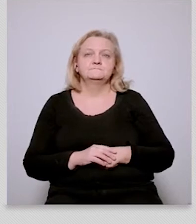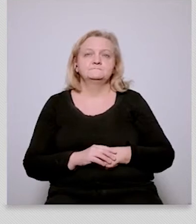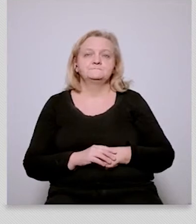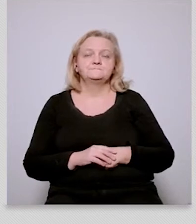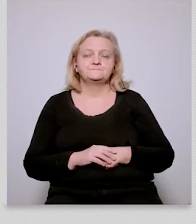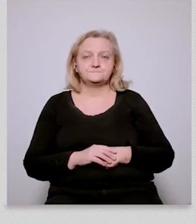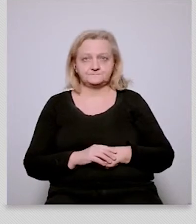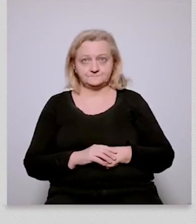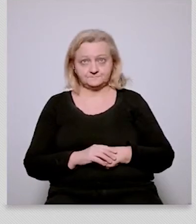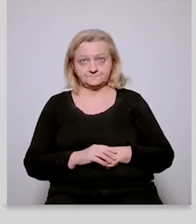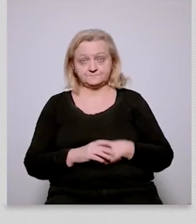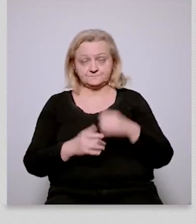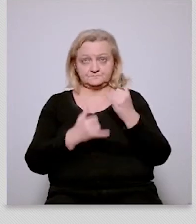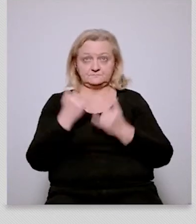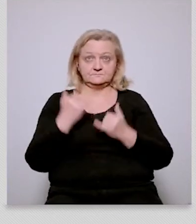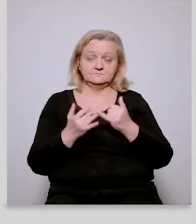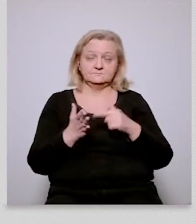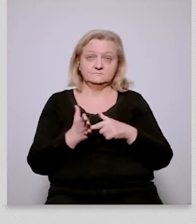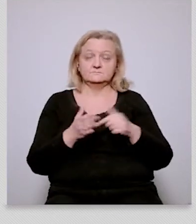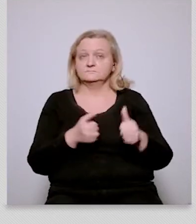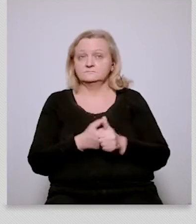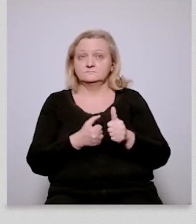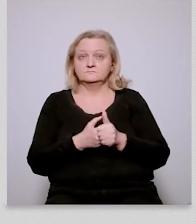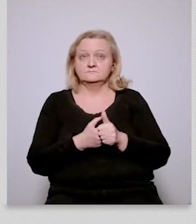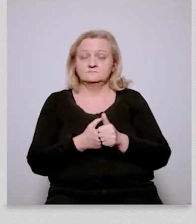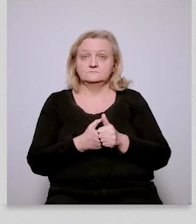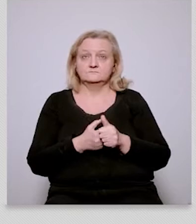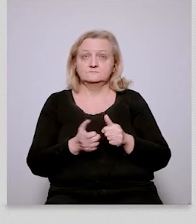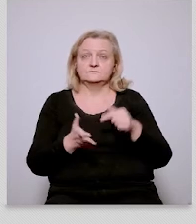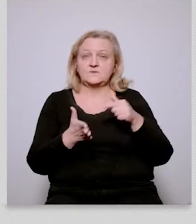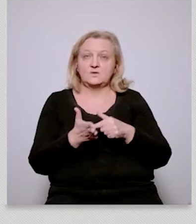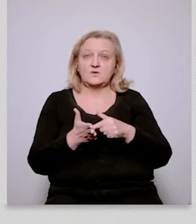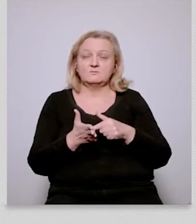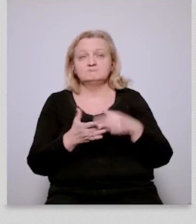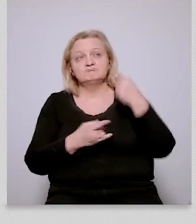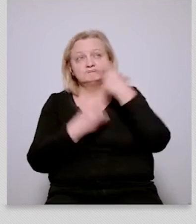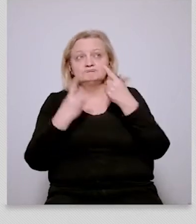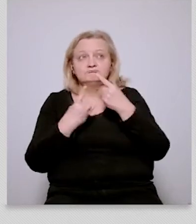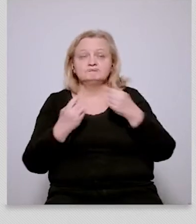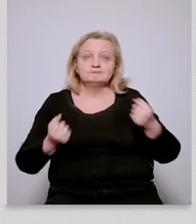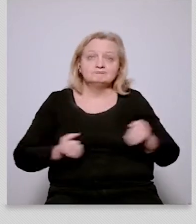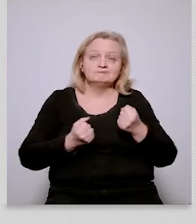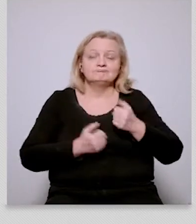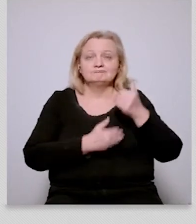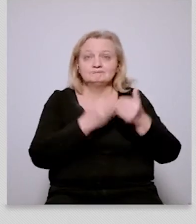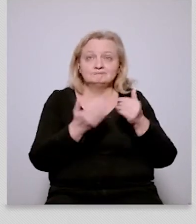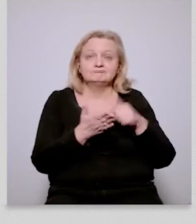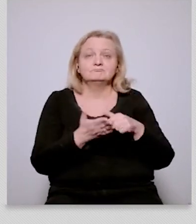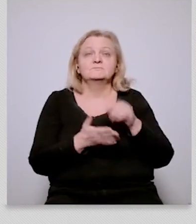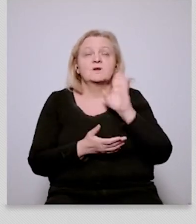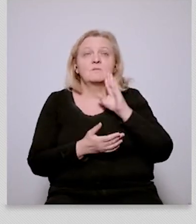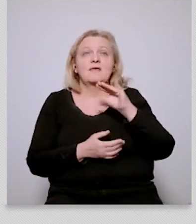więc jeżeli chodzi o takie postawy bardziej progresywne takie